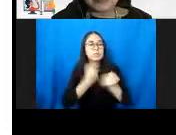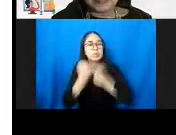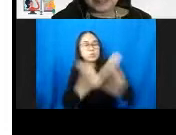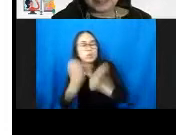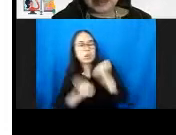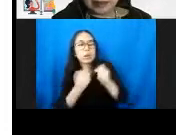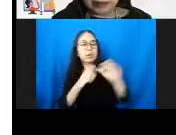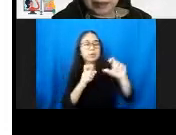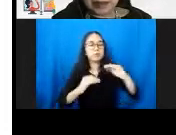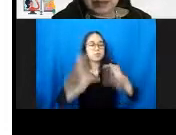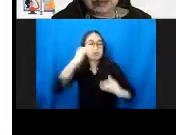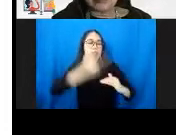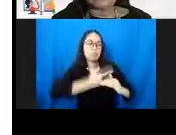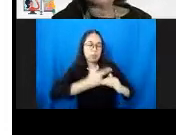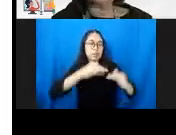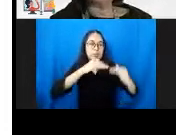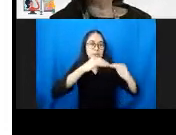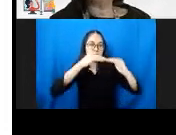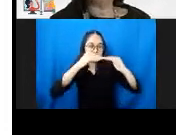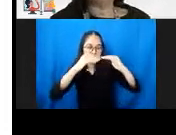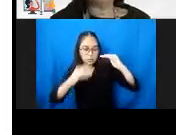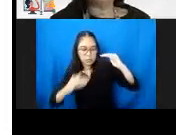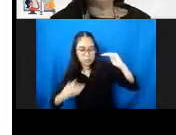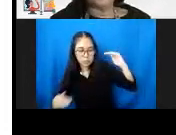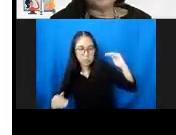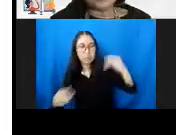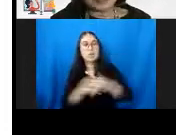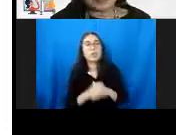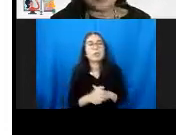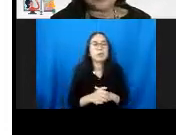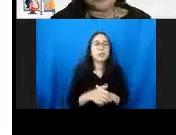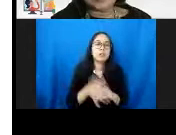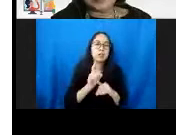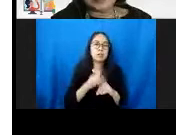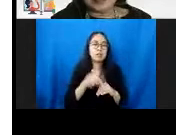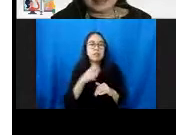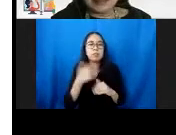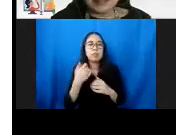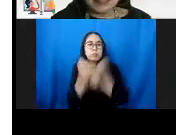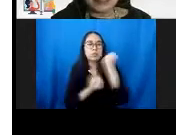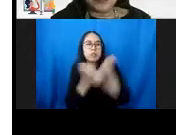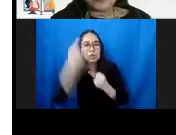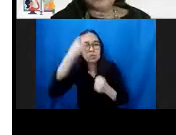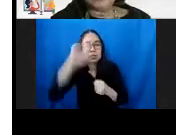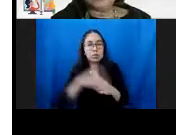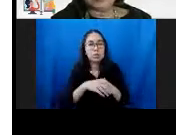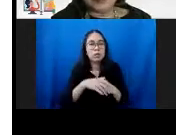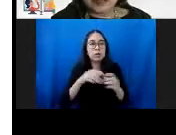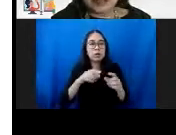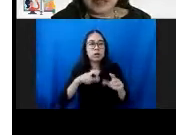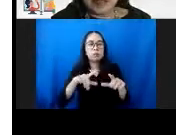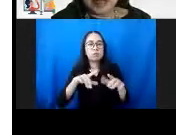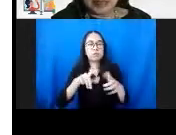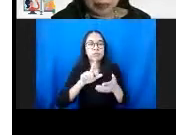yang kita upayakan untuk convergence dari level nasional,